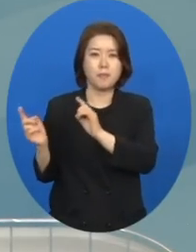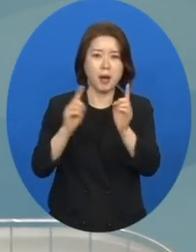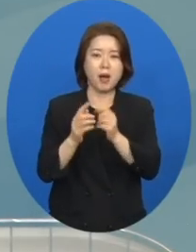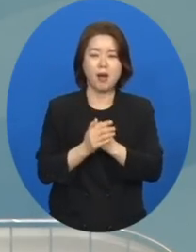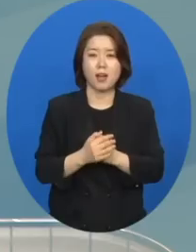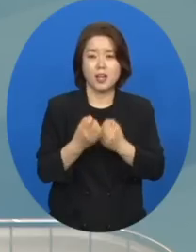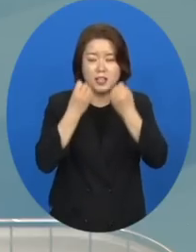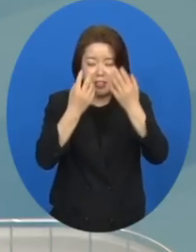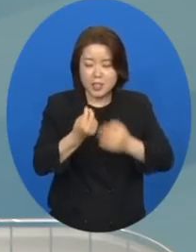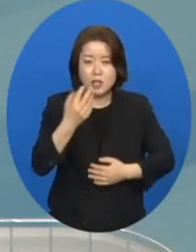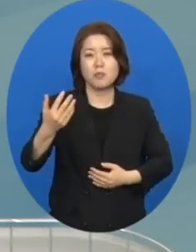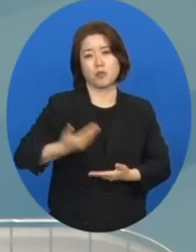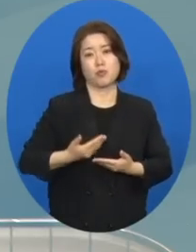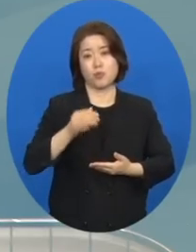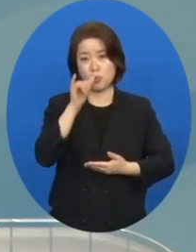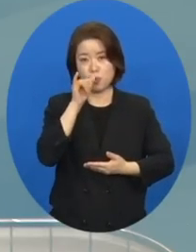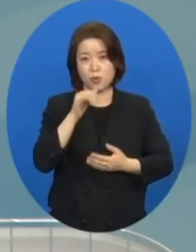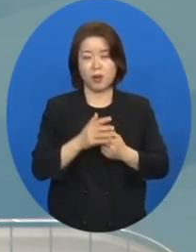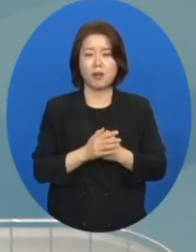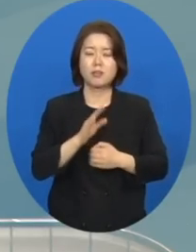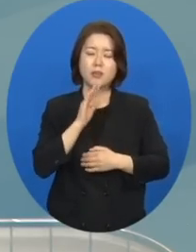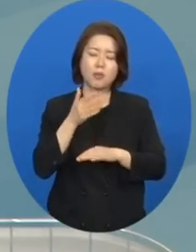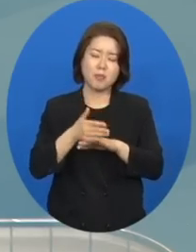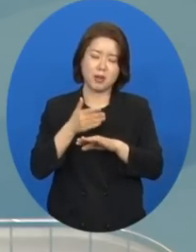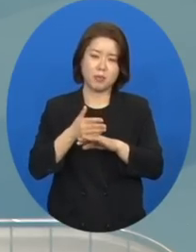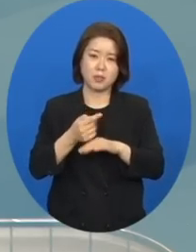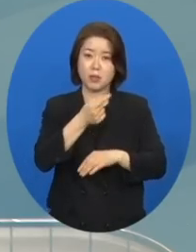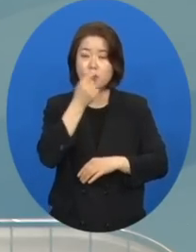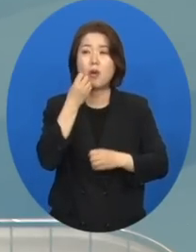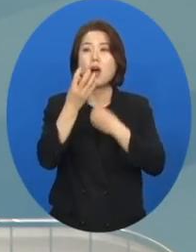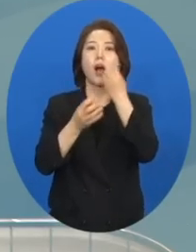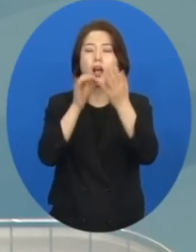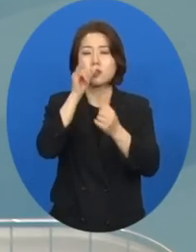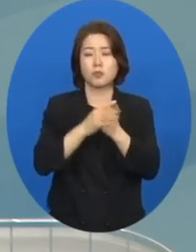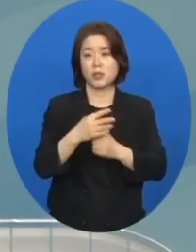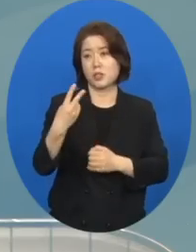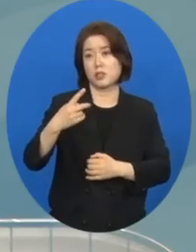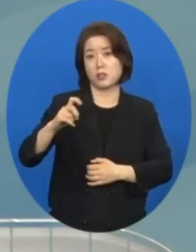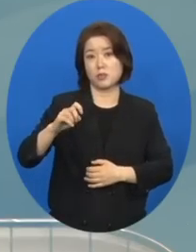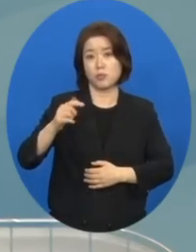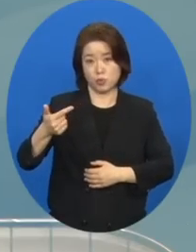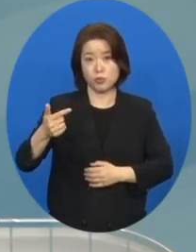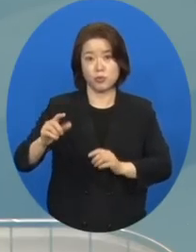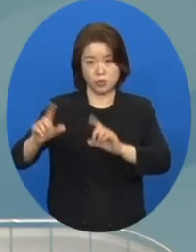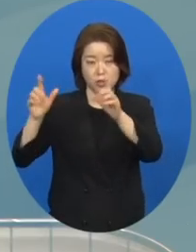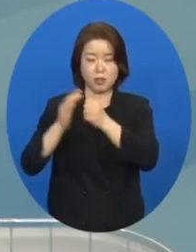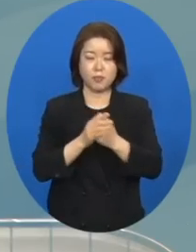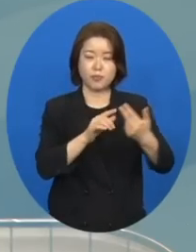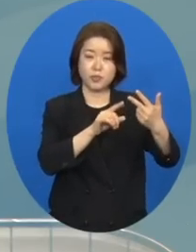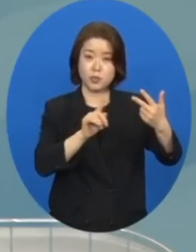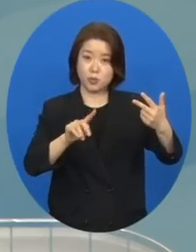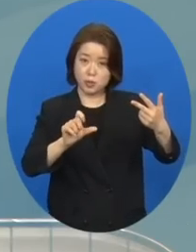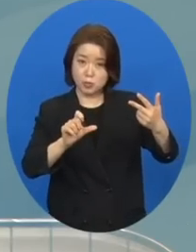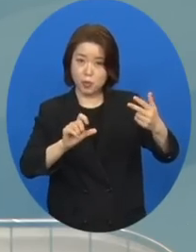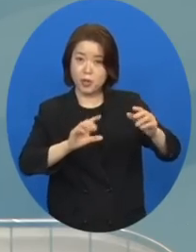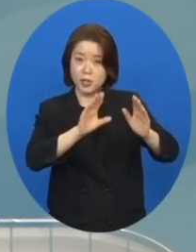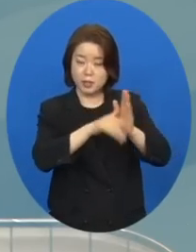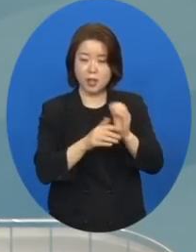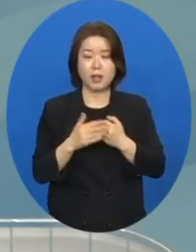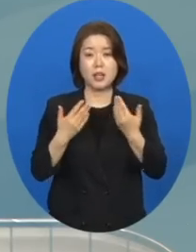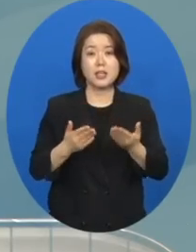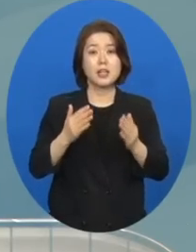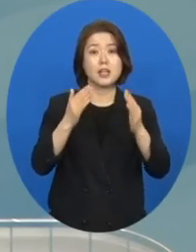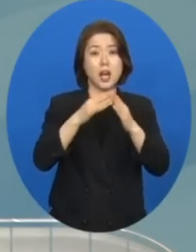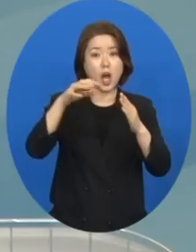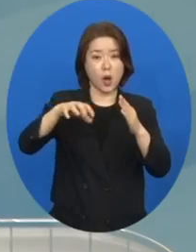생명을 주셨습니다 너무나 감사합니다 이런 간증을 했어요 2016년 입니다 7월 15일에 그 힐링하우스 에